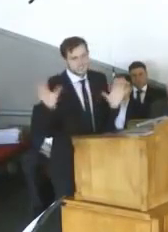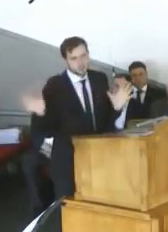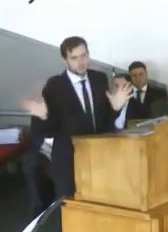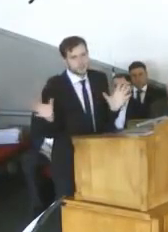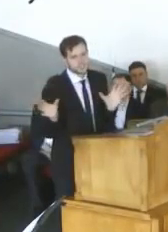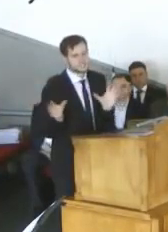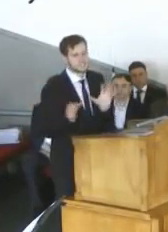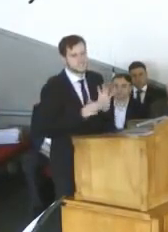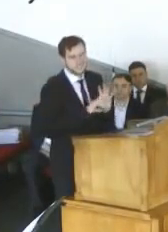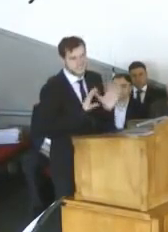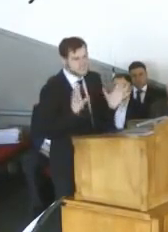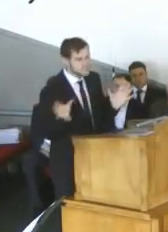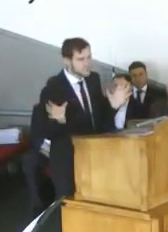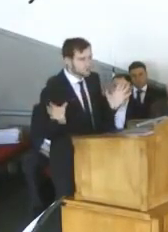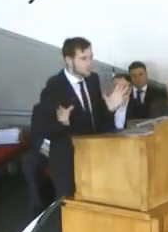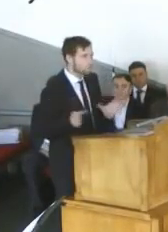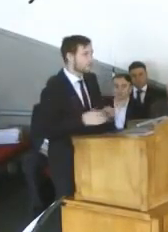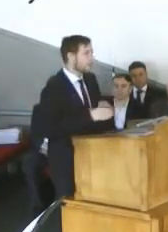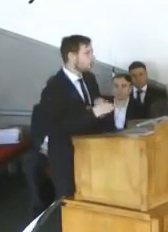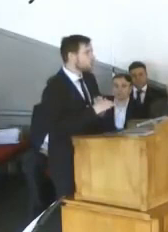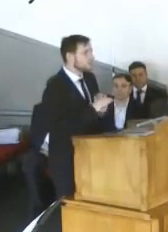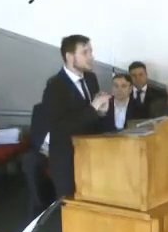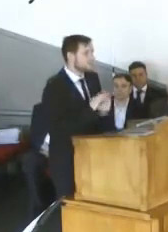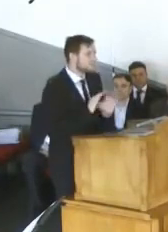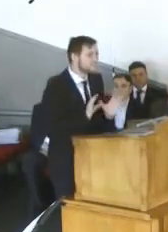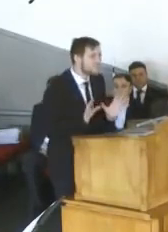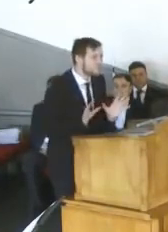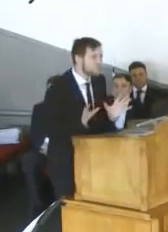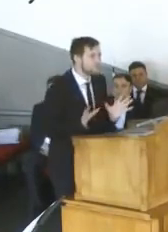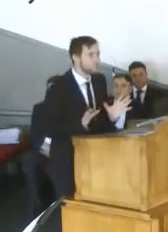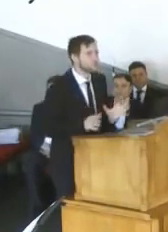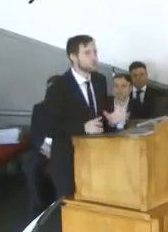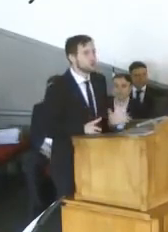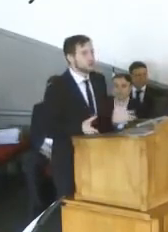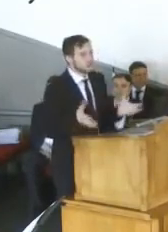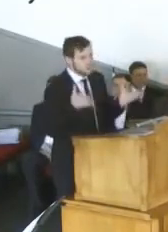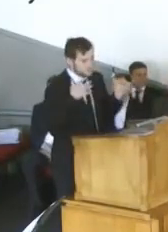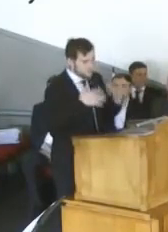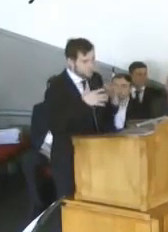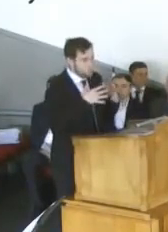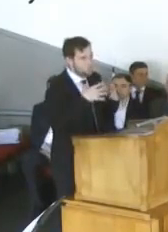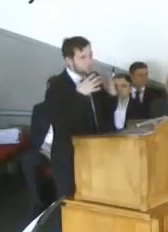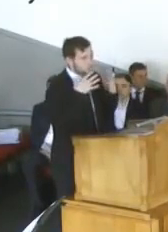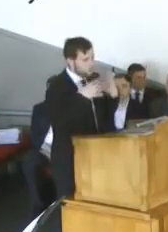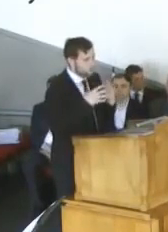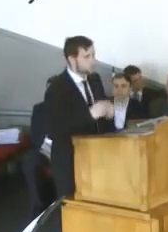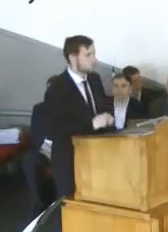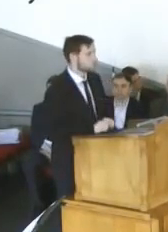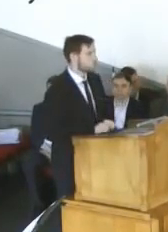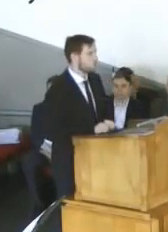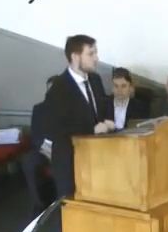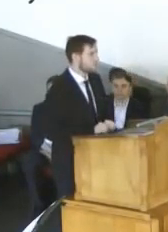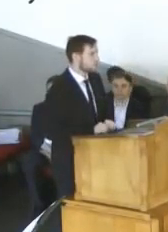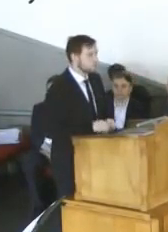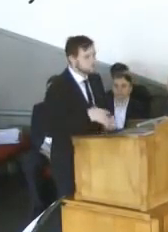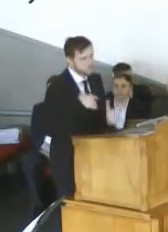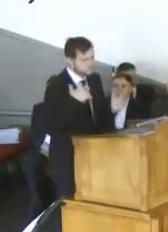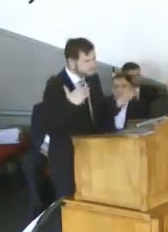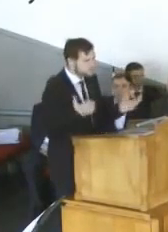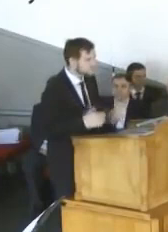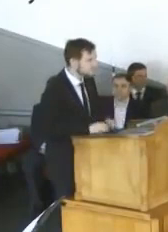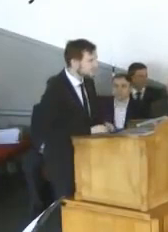різних конфесій, різних церков, людей різного віку навколо Божого Слова. Тому